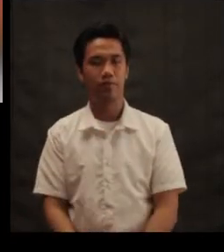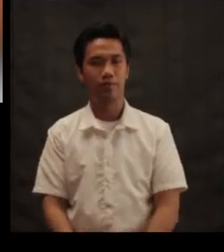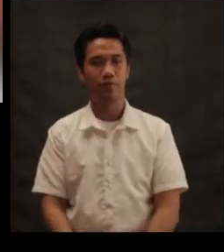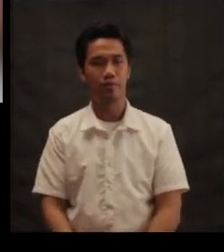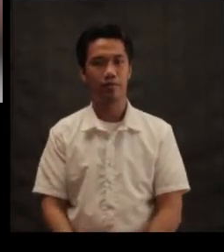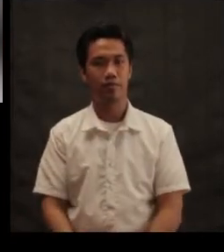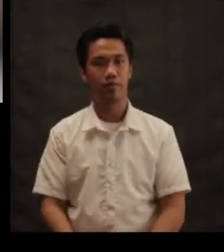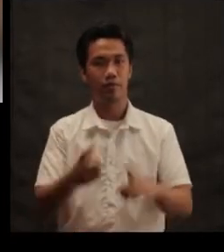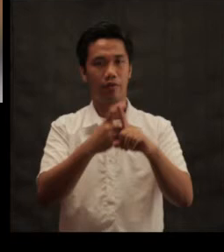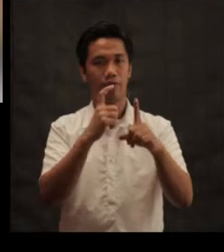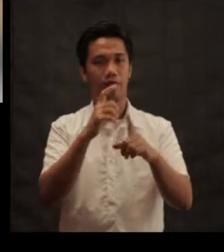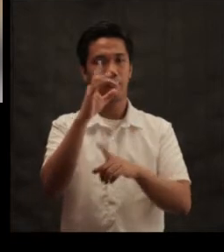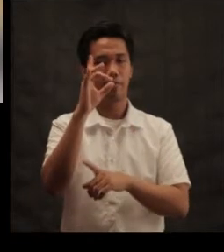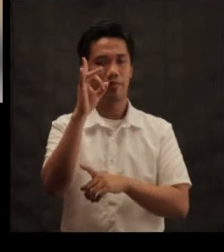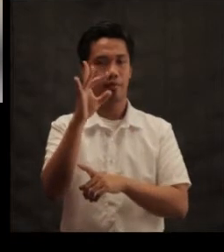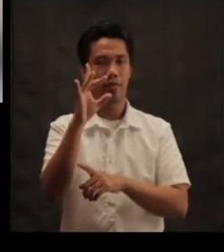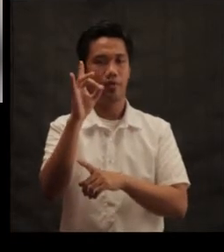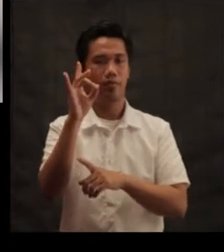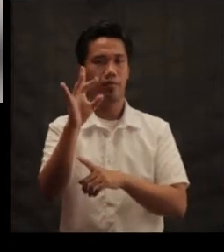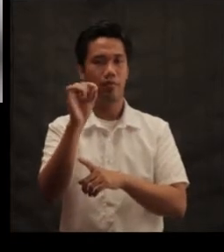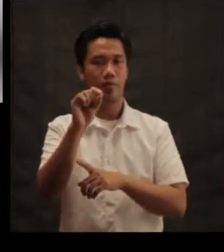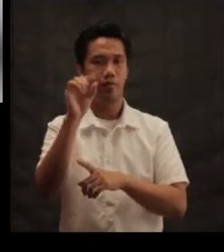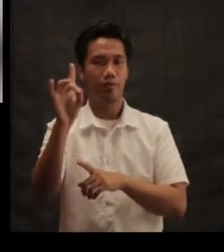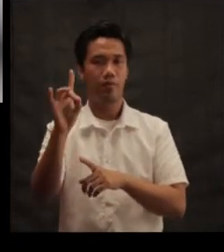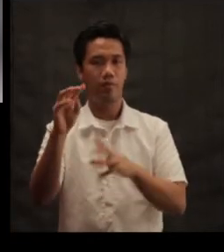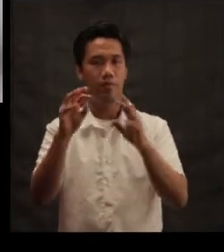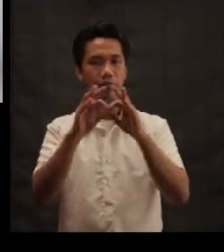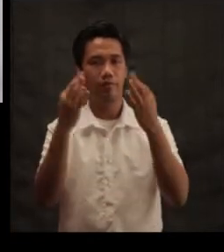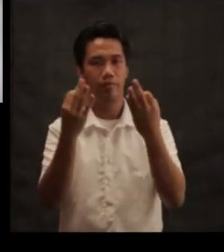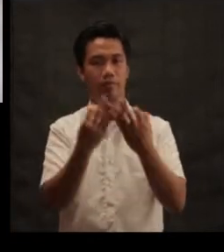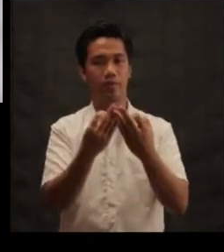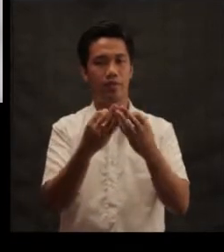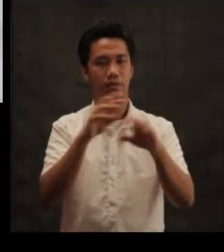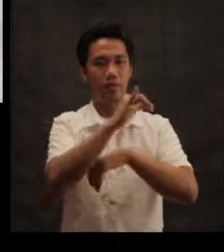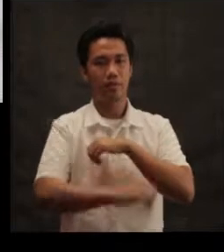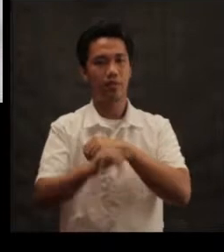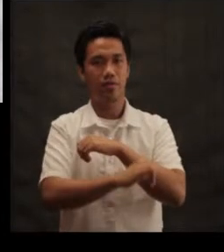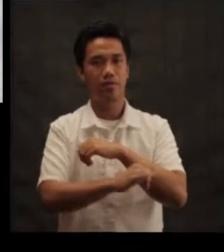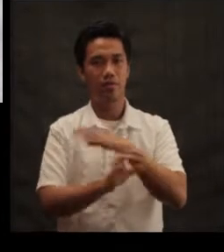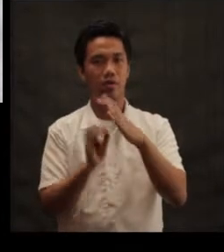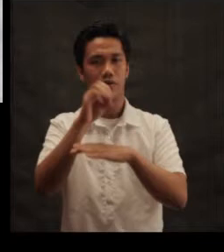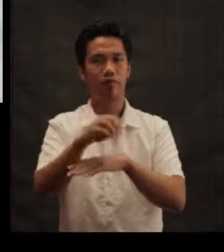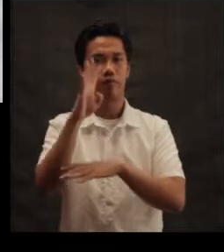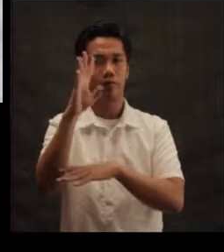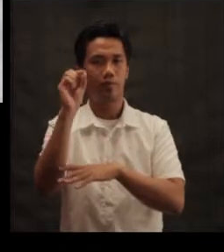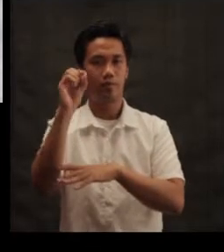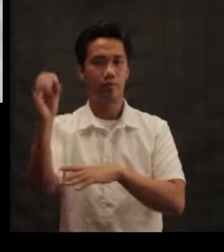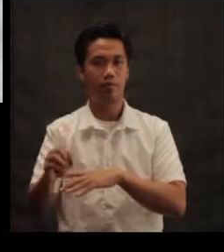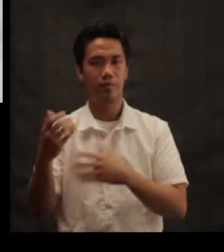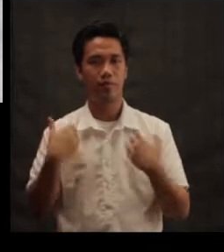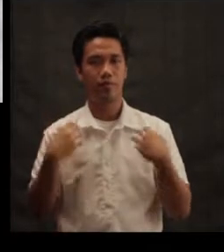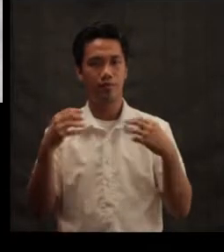karapatang bumoto. Sa higit sa 18 milyong sambahayan sa Pilipinas, lampas sa 4% ang may mga kapamilyang